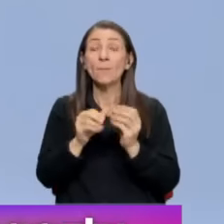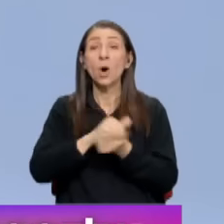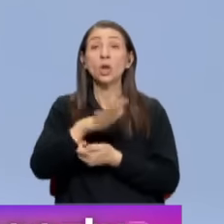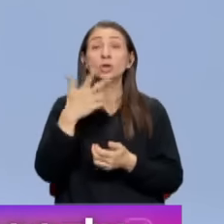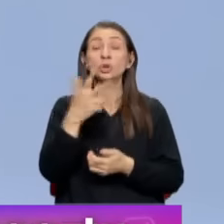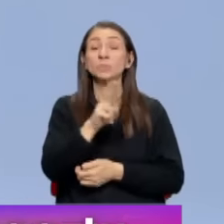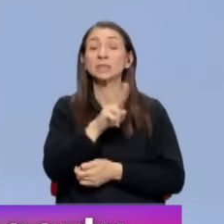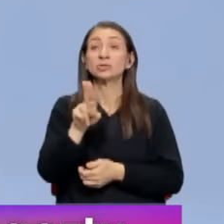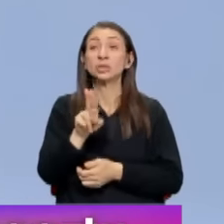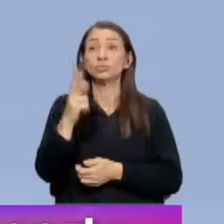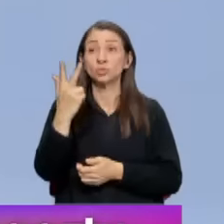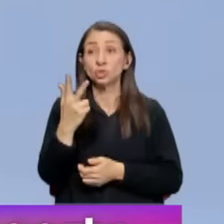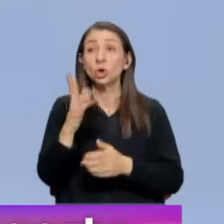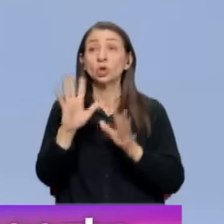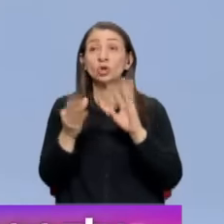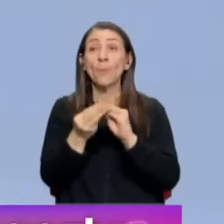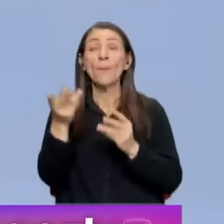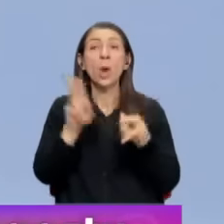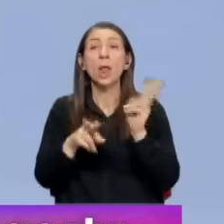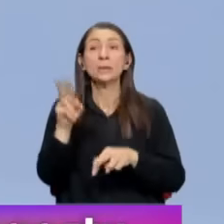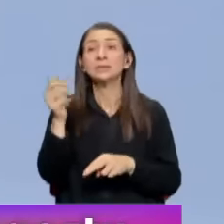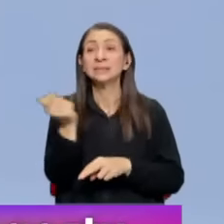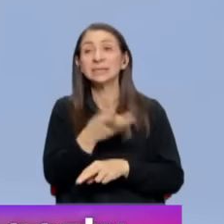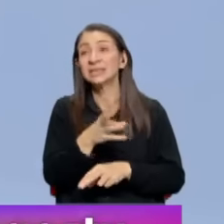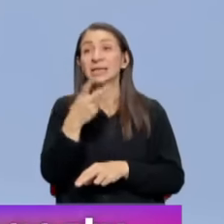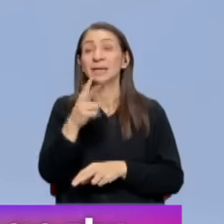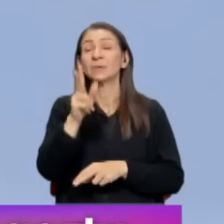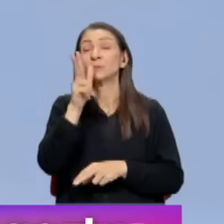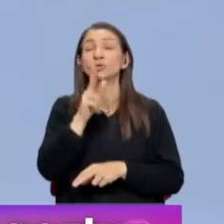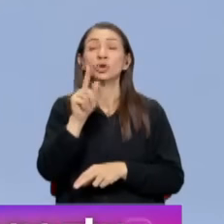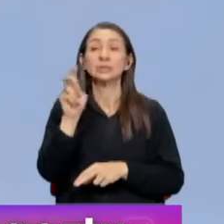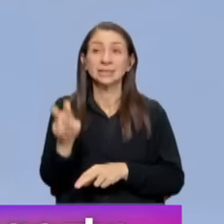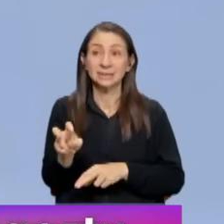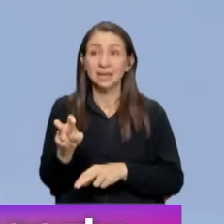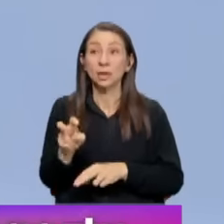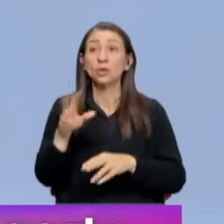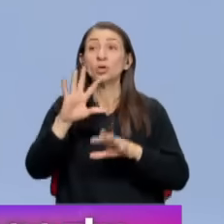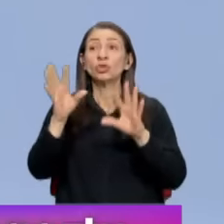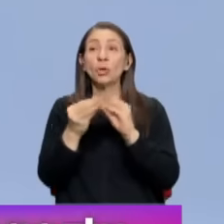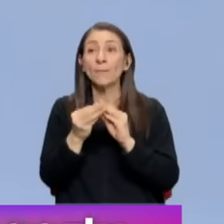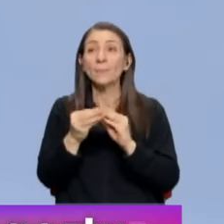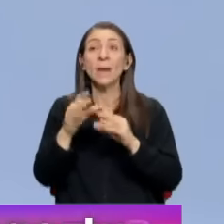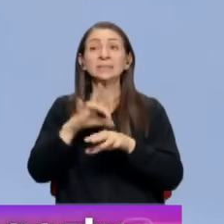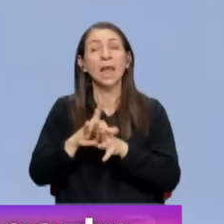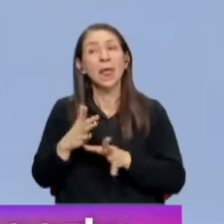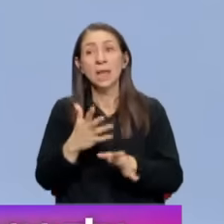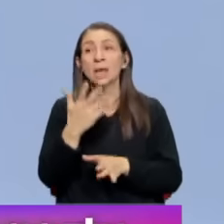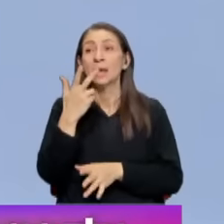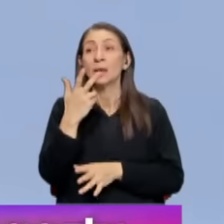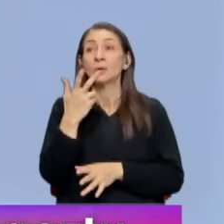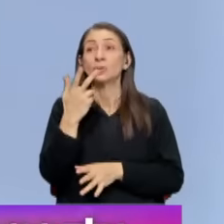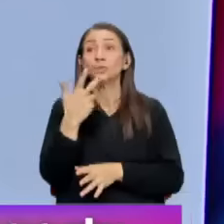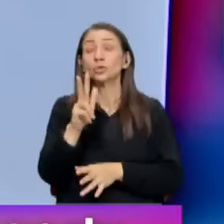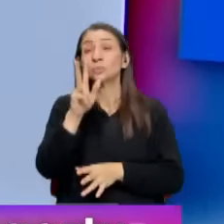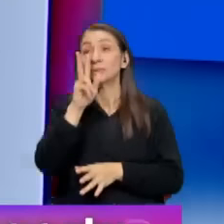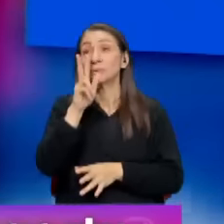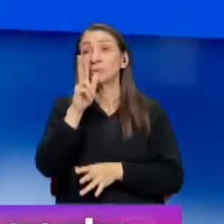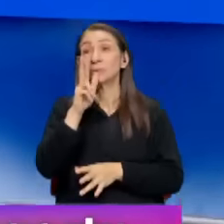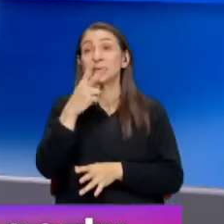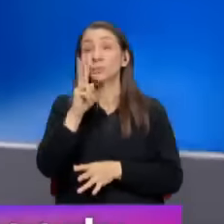olay 3773, toplam hayatını kaybeden insan sayısı 2318. Ve yaralı sayısı